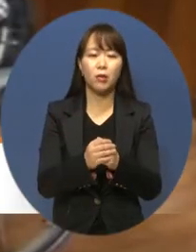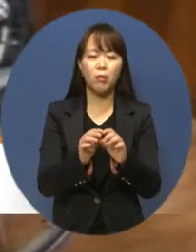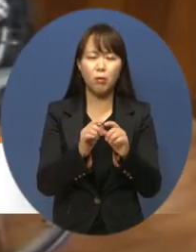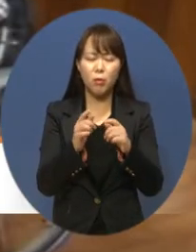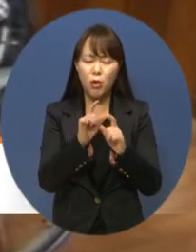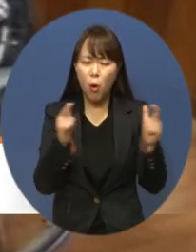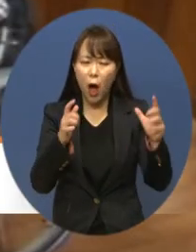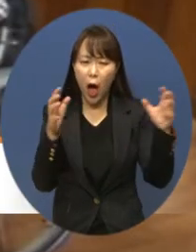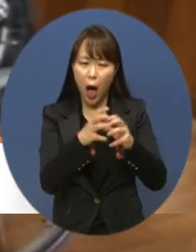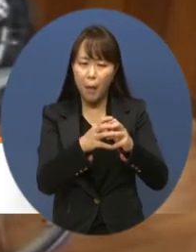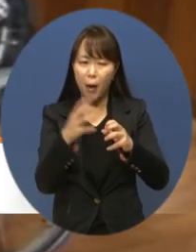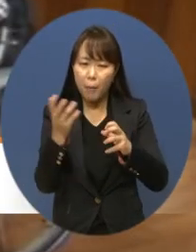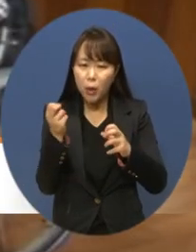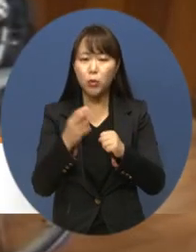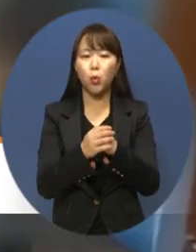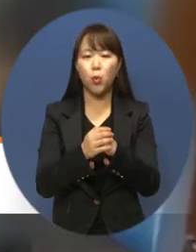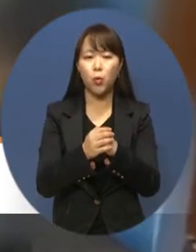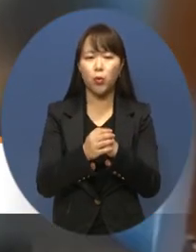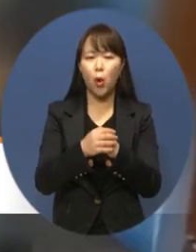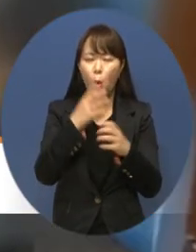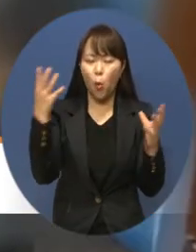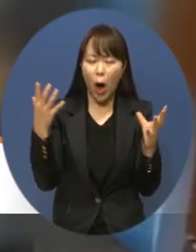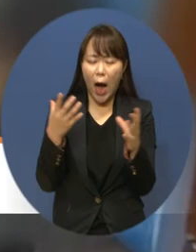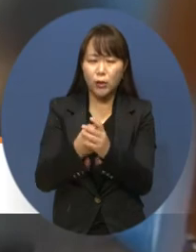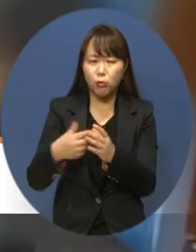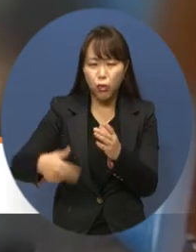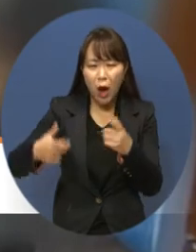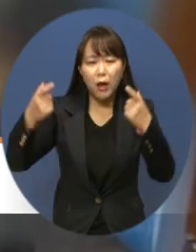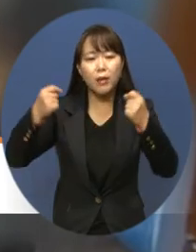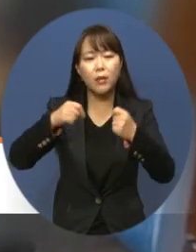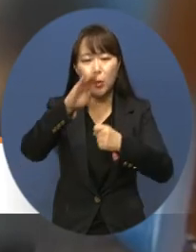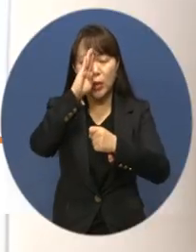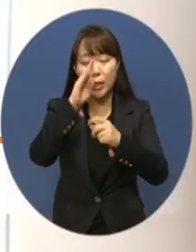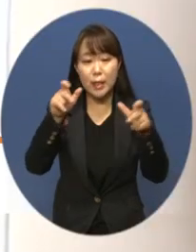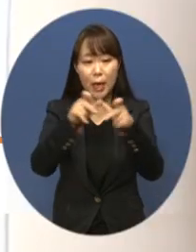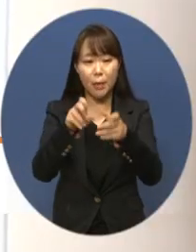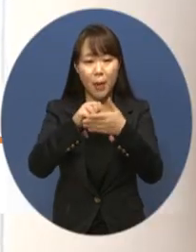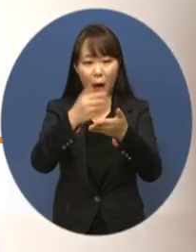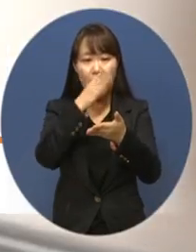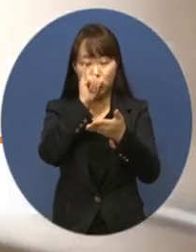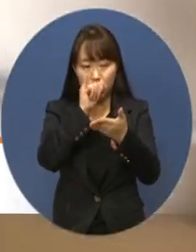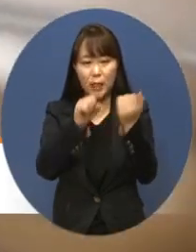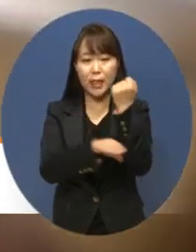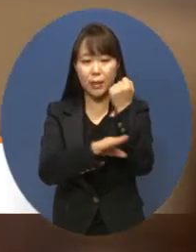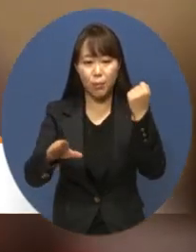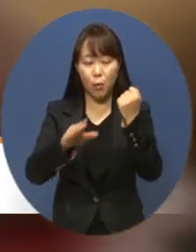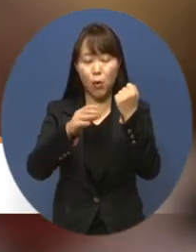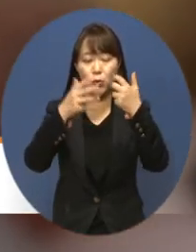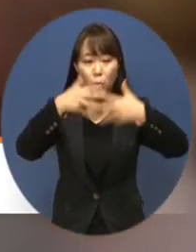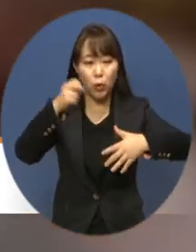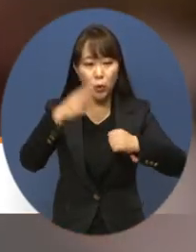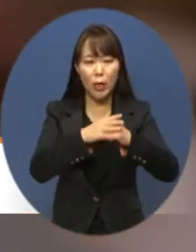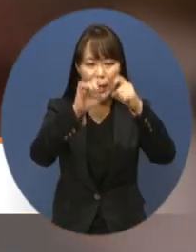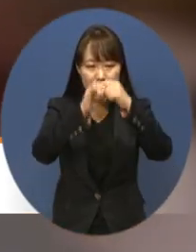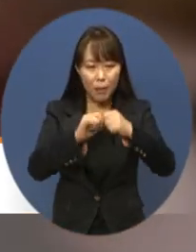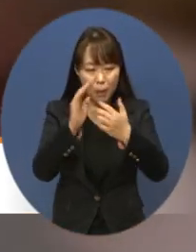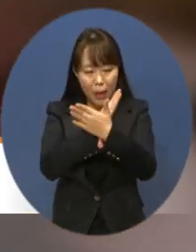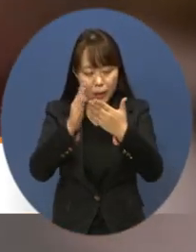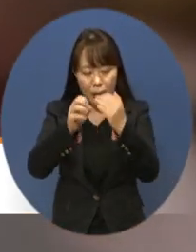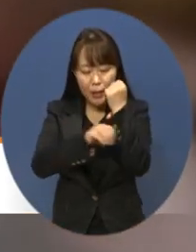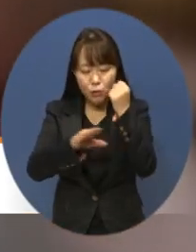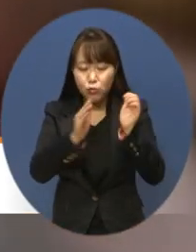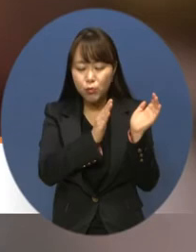통증 증후근 완전 요실금 환자 등이 장애인으로 등록할 수 있는 기본 요건과 세부 판정 기준을 마련해